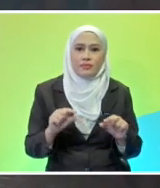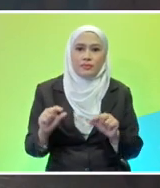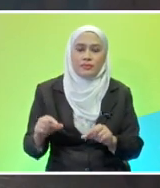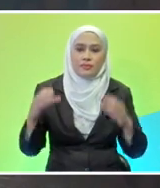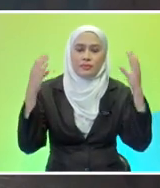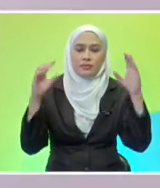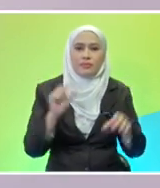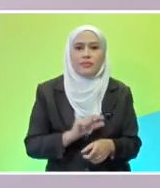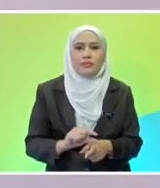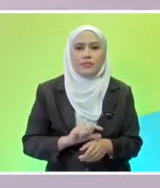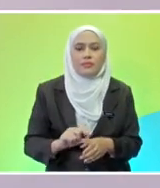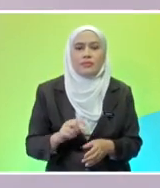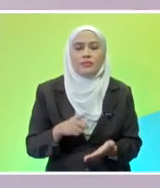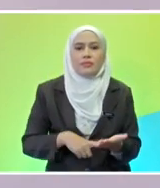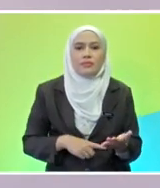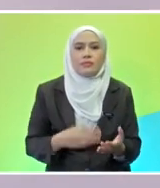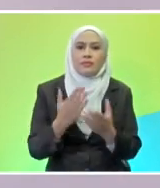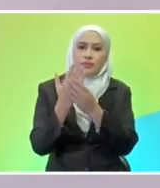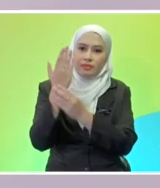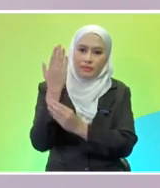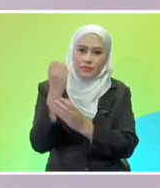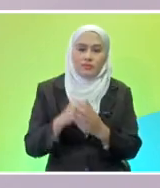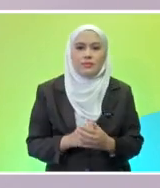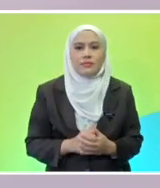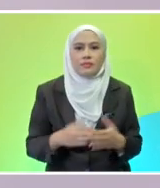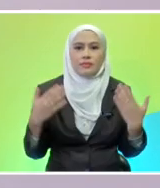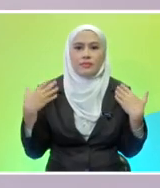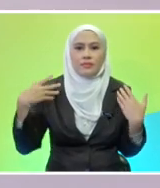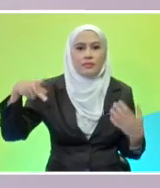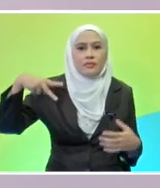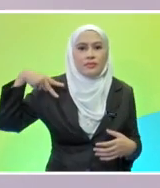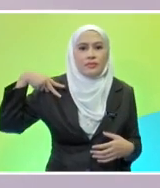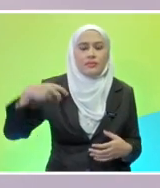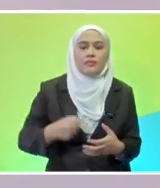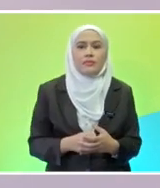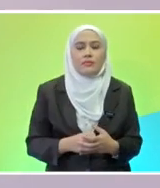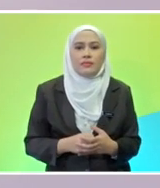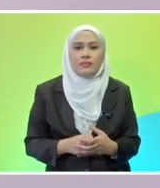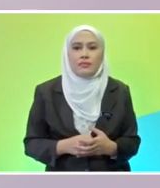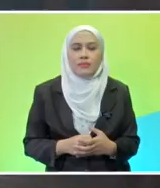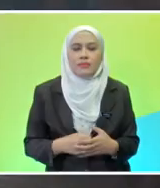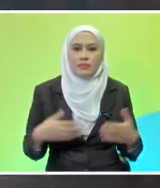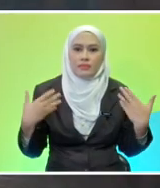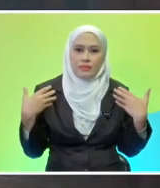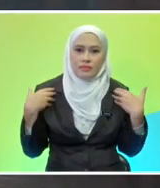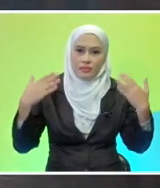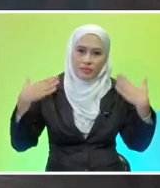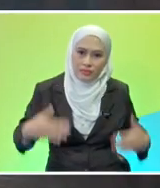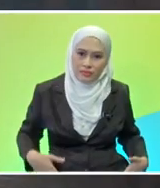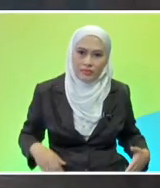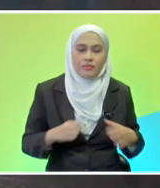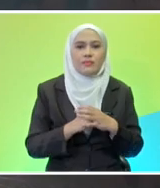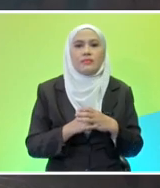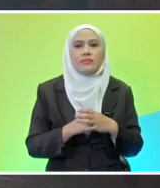tadi? Tangan. Okey, cikgu guna tangan. Ada kaki juga. Okey, kita tepuk kaki. Kemudian, ada badan juga. Ada